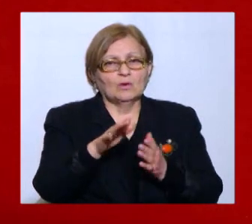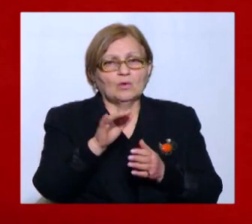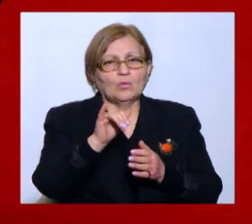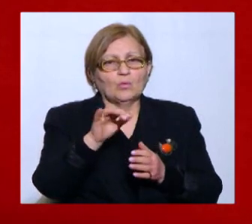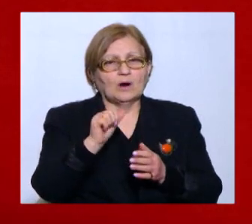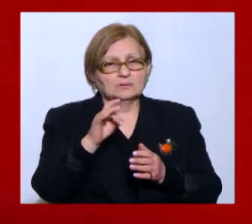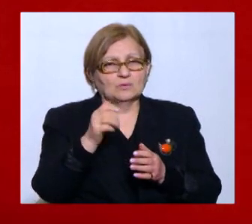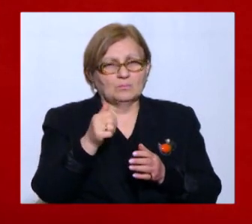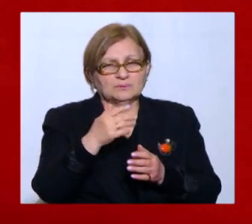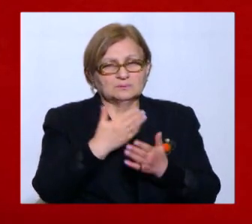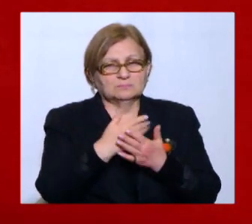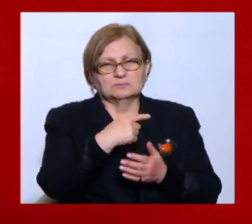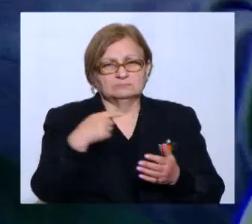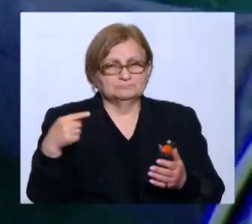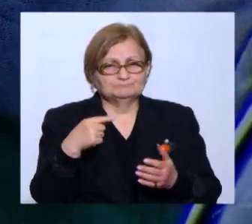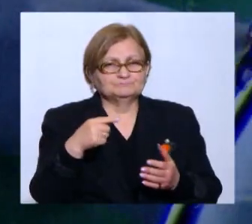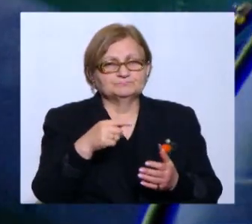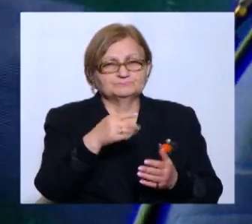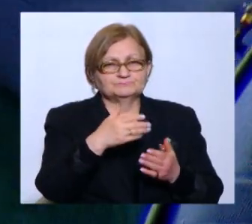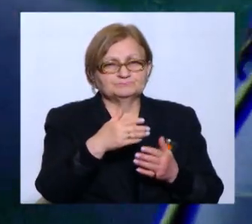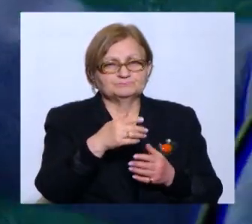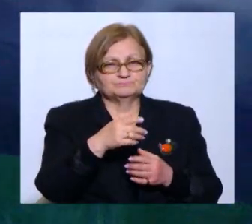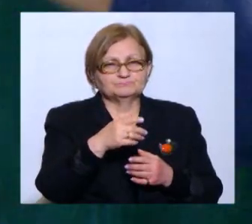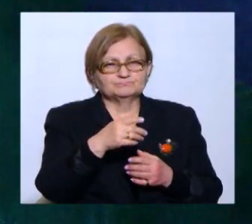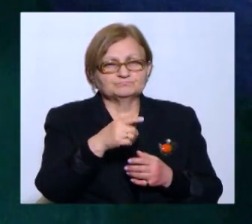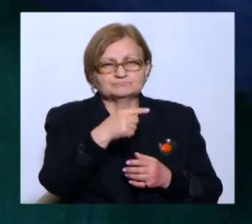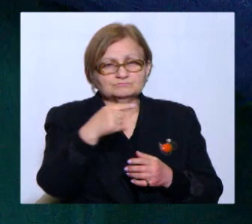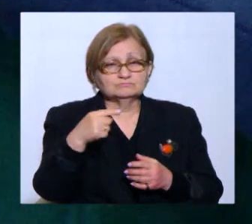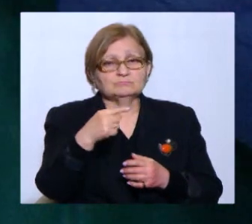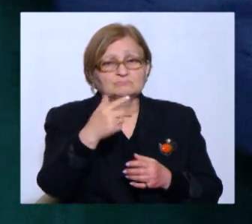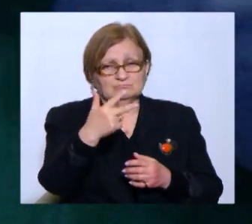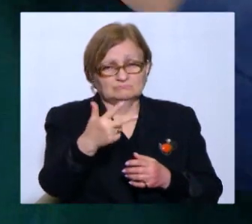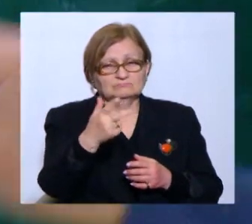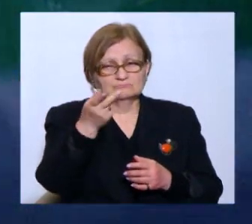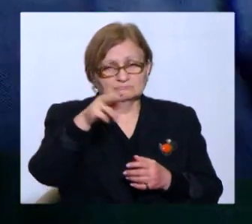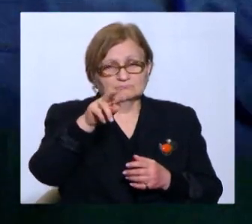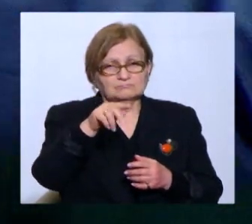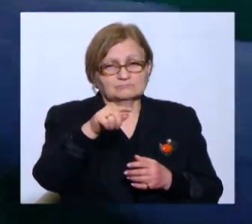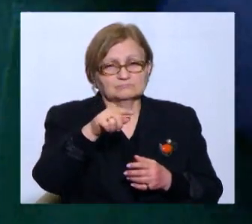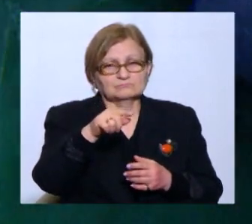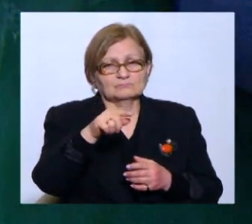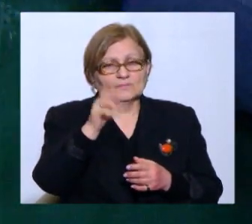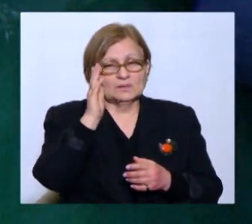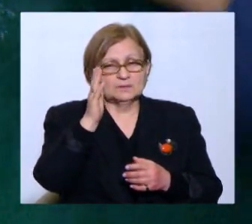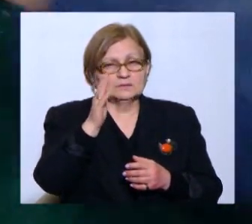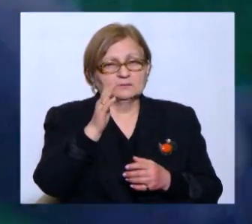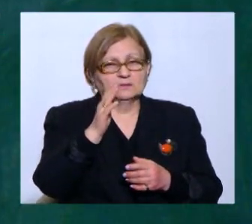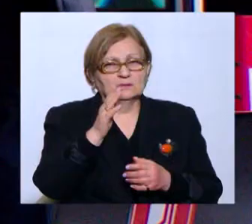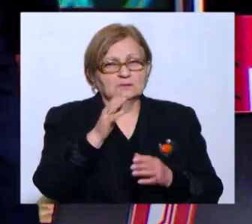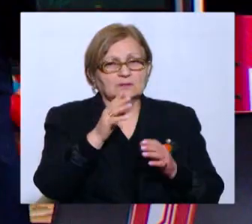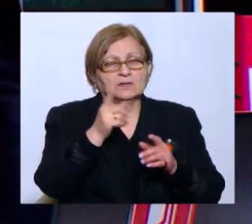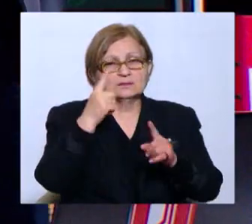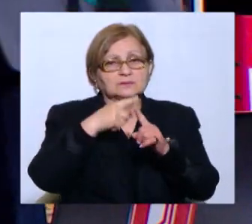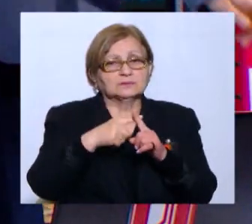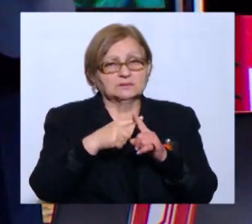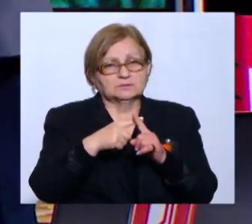რომ უარყოფითი რიცხვს, მაგალითად, -3-ს თუ აიყვან კვადრატში, იქნება დადებითი